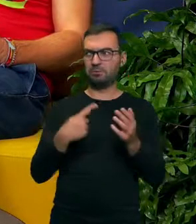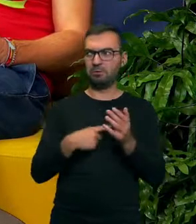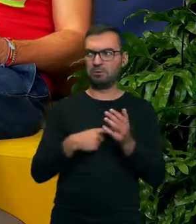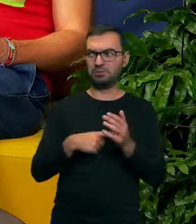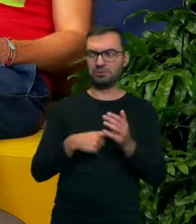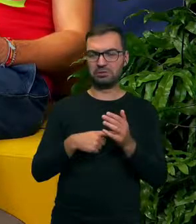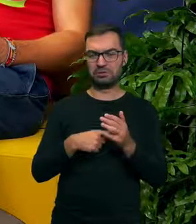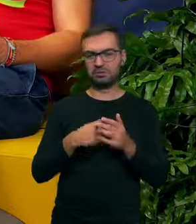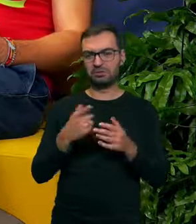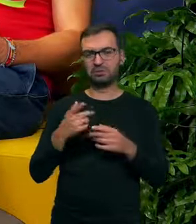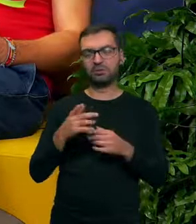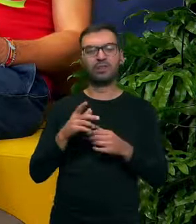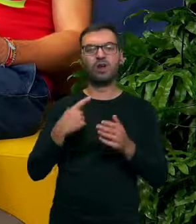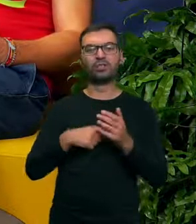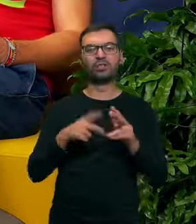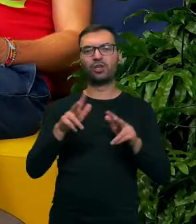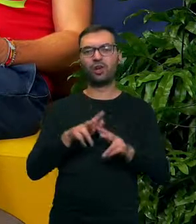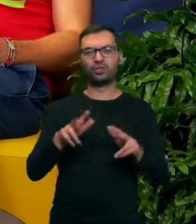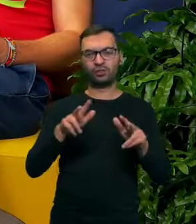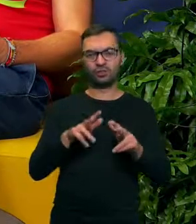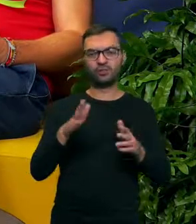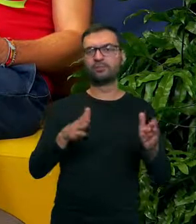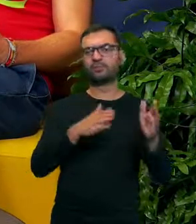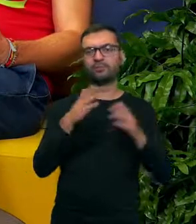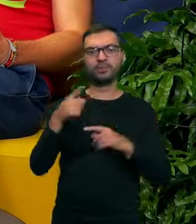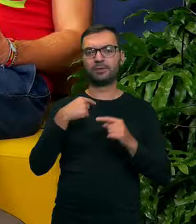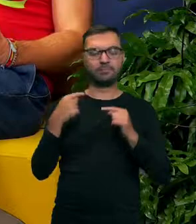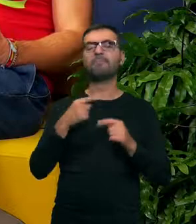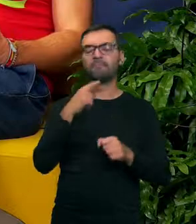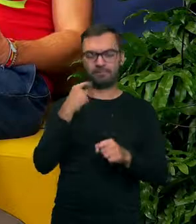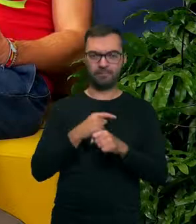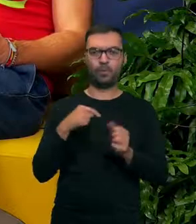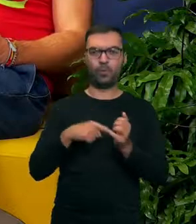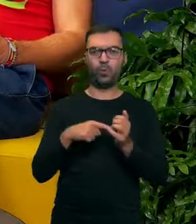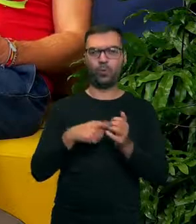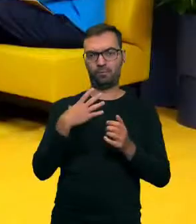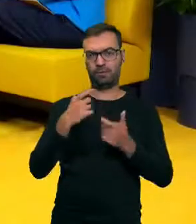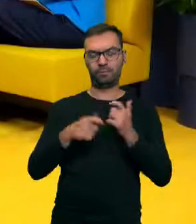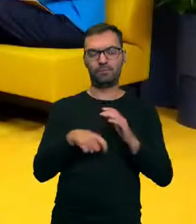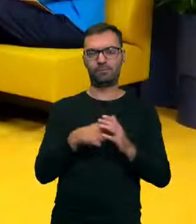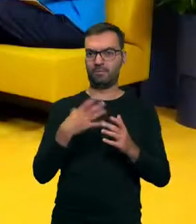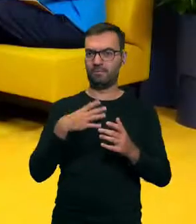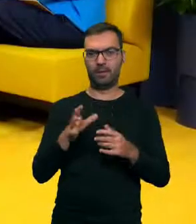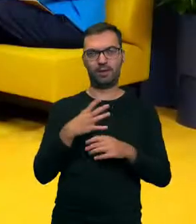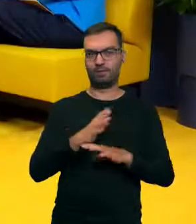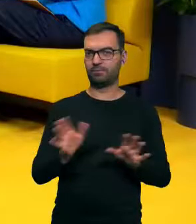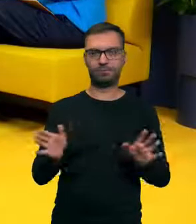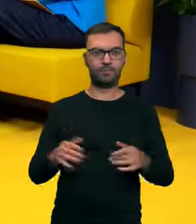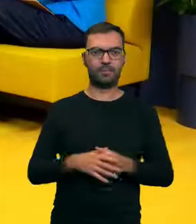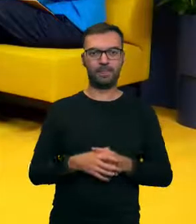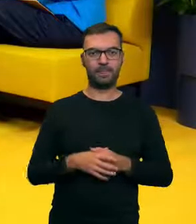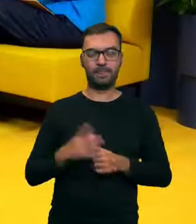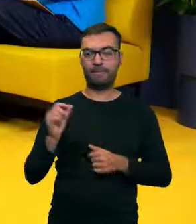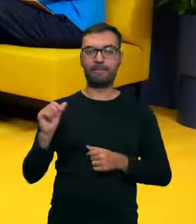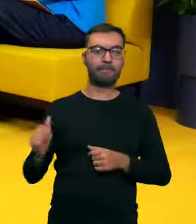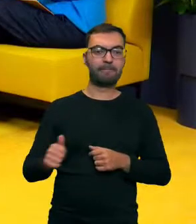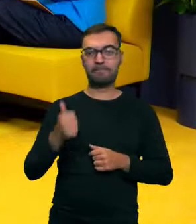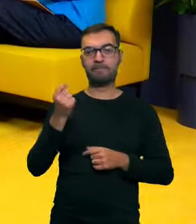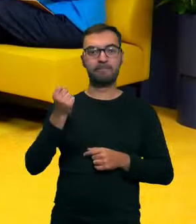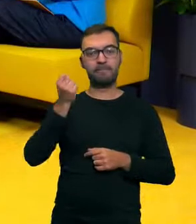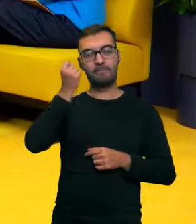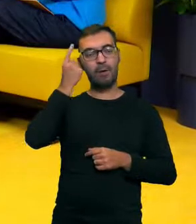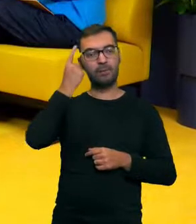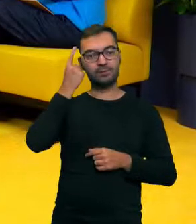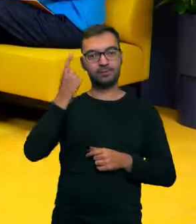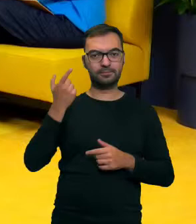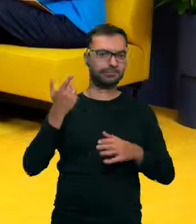rodziny. No i dosyć szybko zdecydowaliśmy się, że to jest materiał na film. No i takim pierwszym pomysłem, który